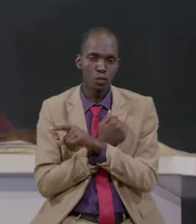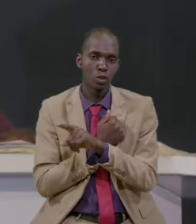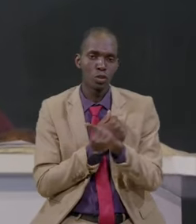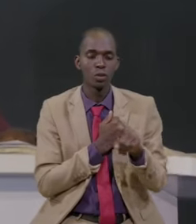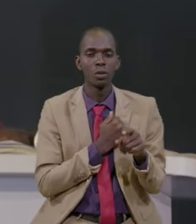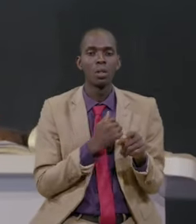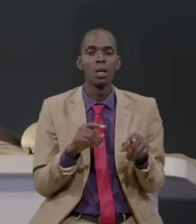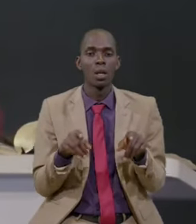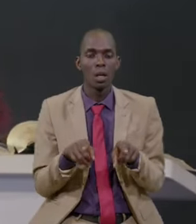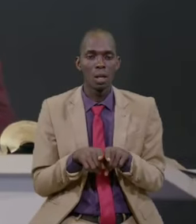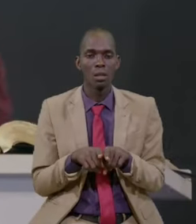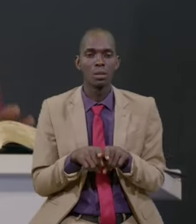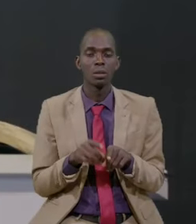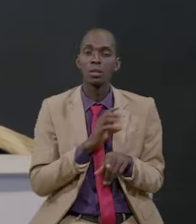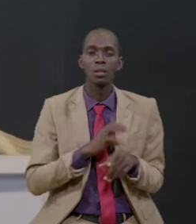t'a aimé l'Église?